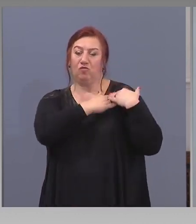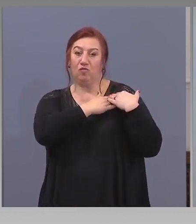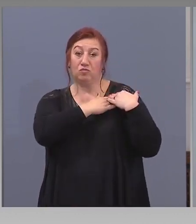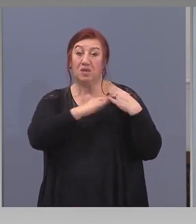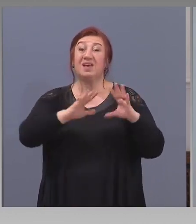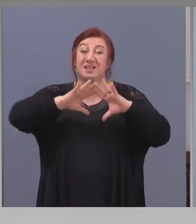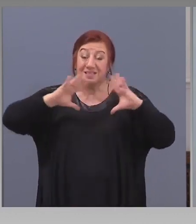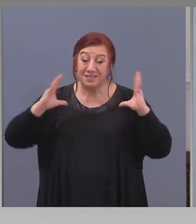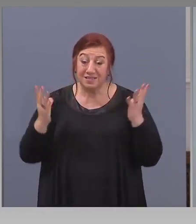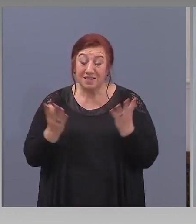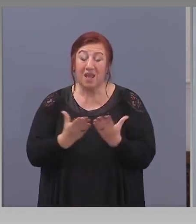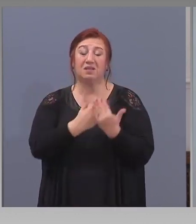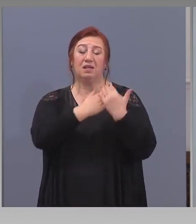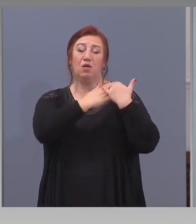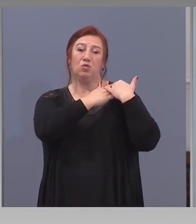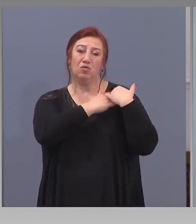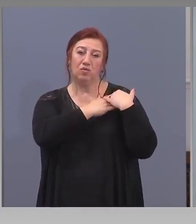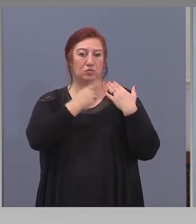Цялата.